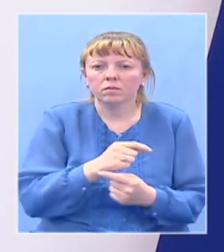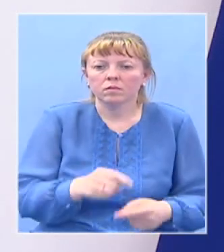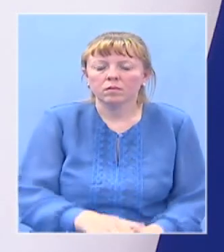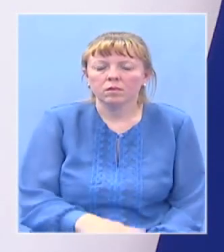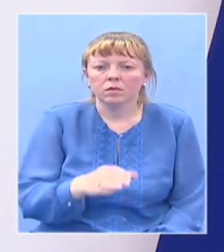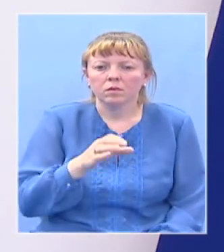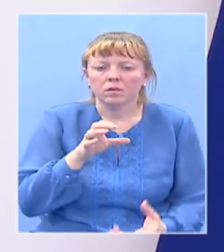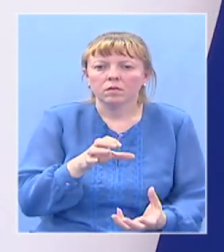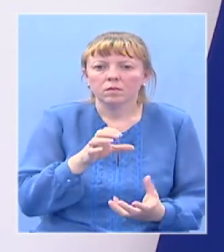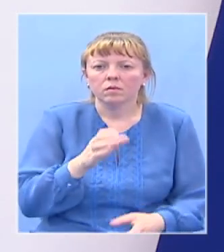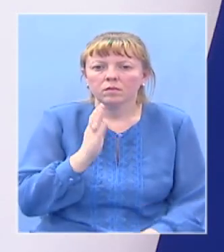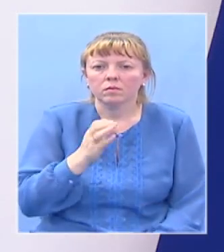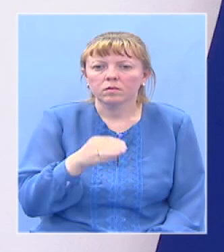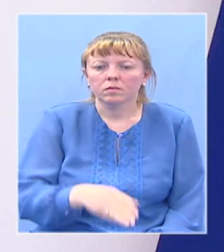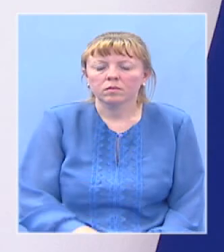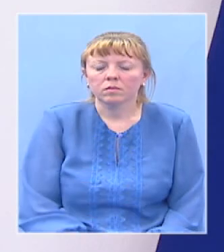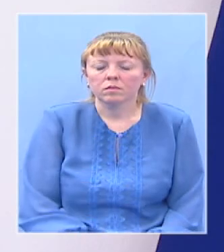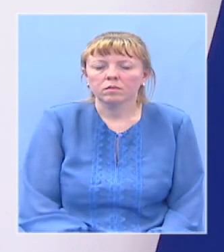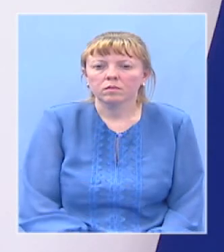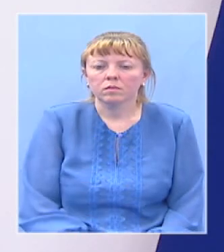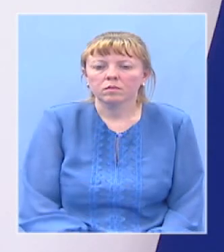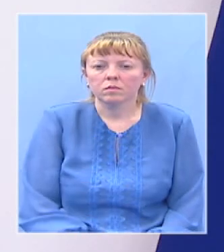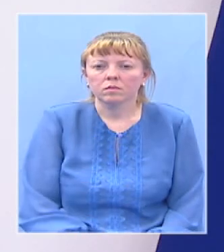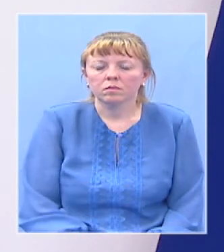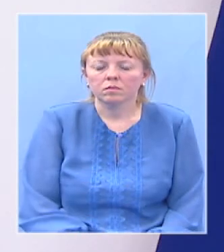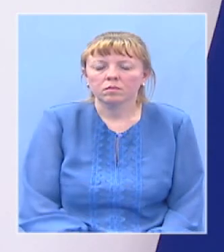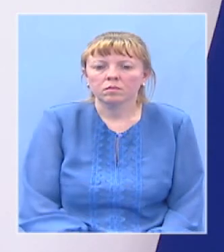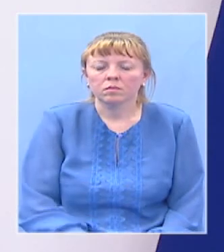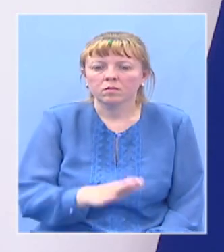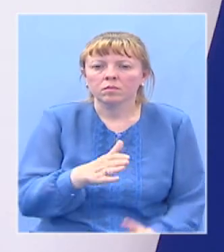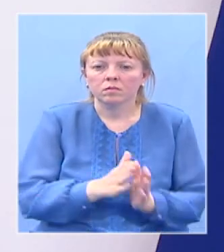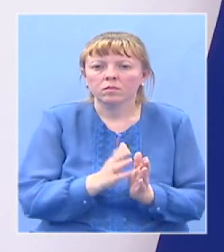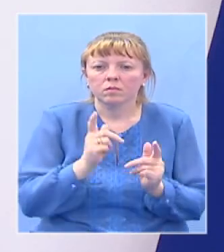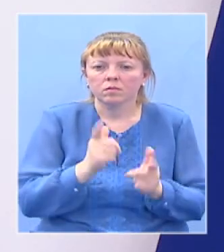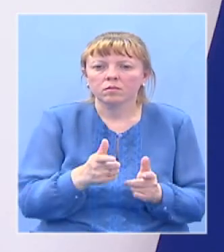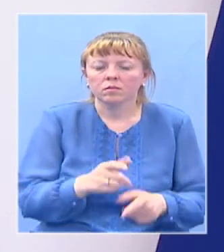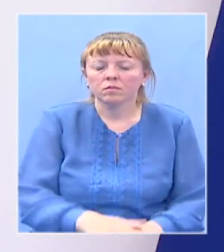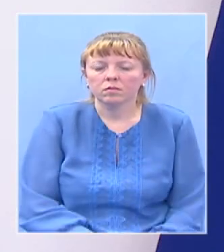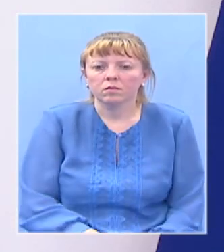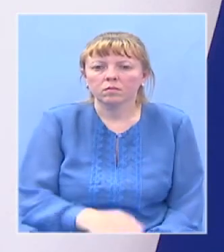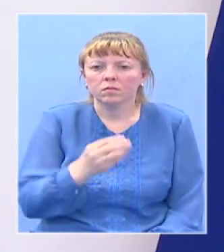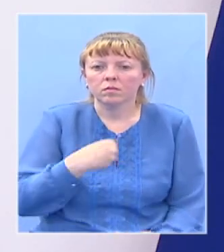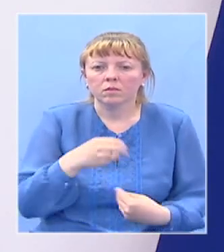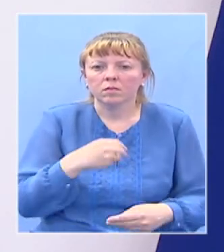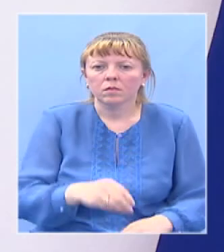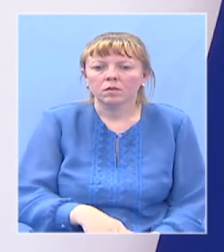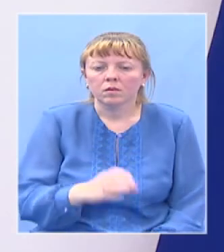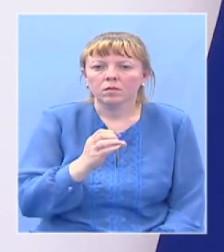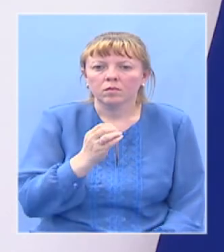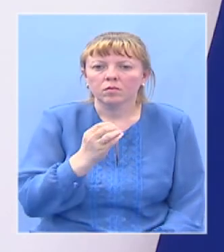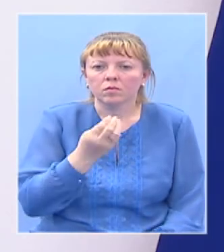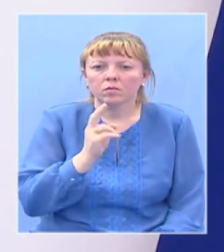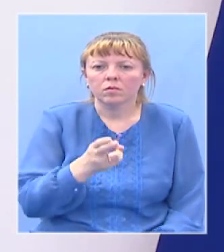подвижного состава Согласно требованию элементарные вещи это у нас